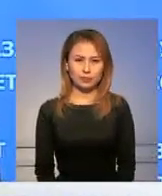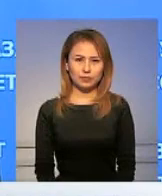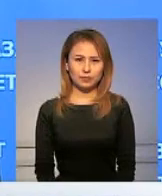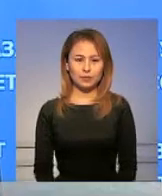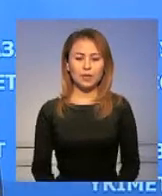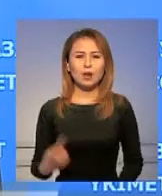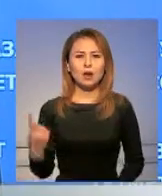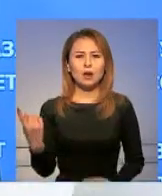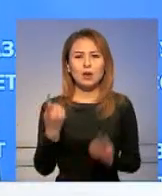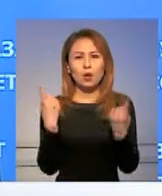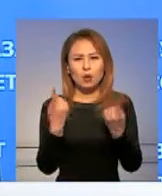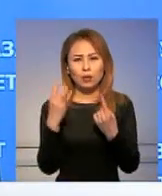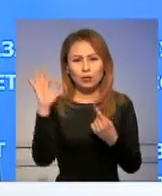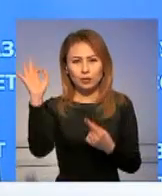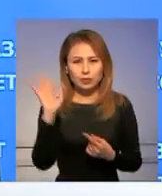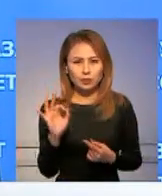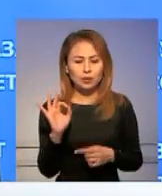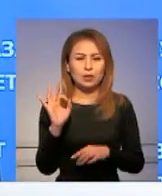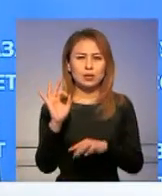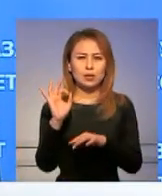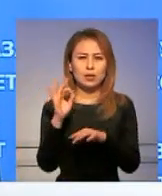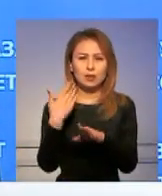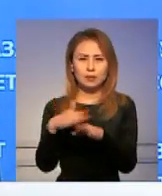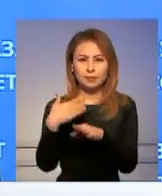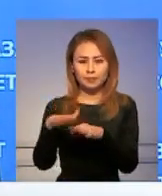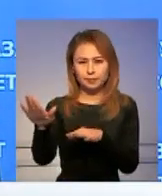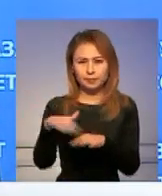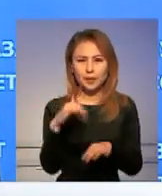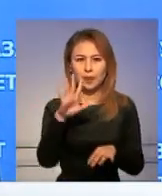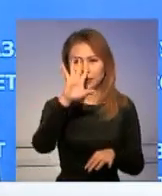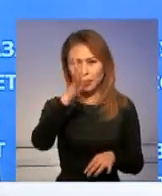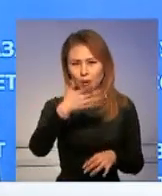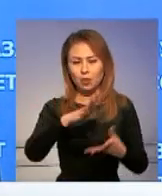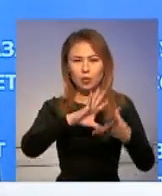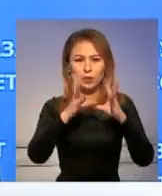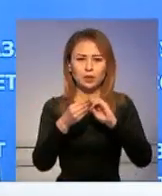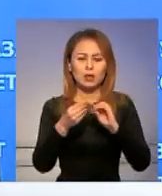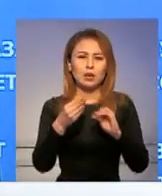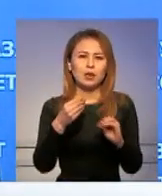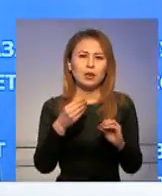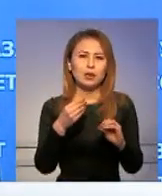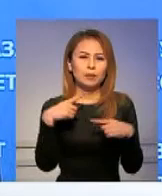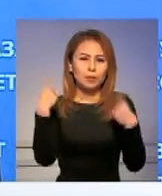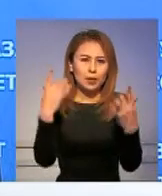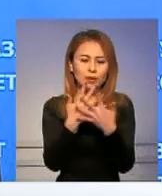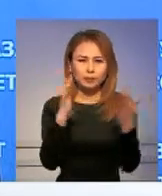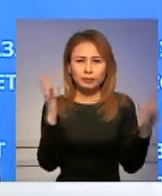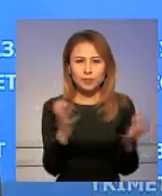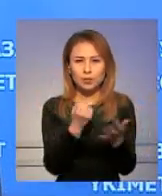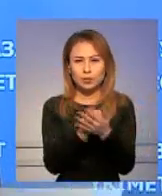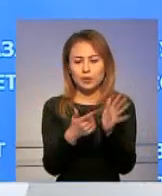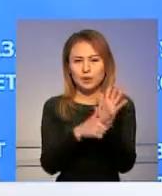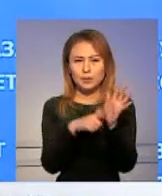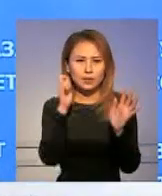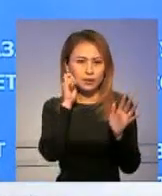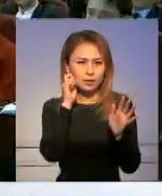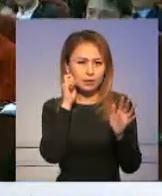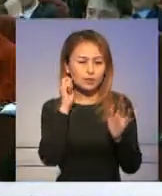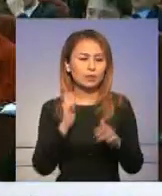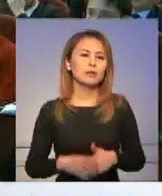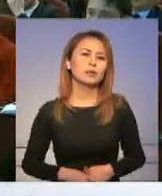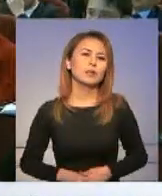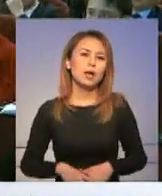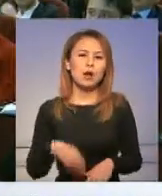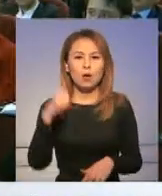Жеңілдетілген несиелер 5 жылға дейінгі мерзімге, мал шаруашылығы саласында 7 жылға дейін,